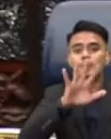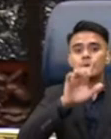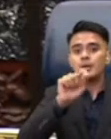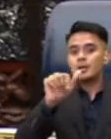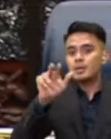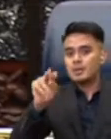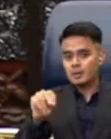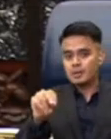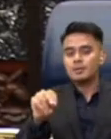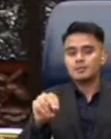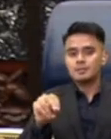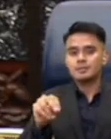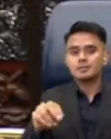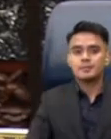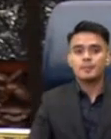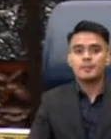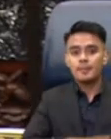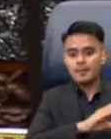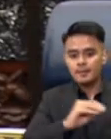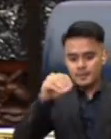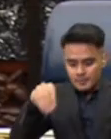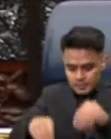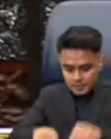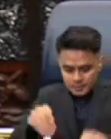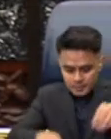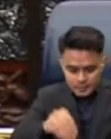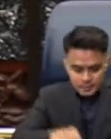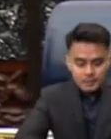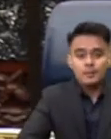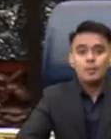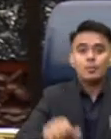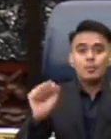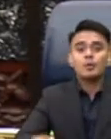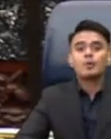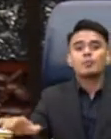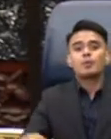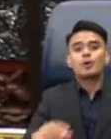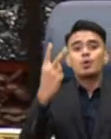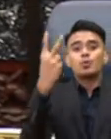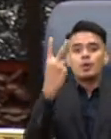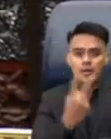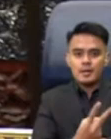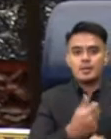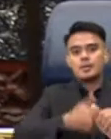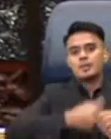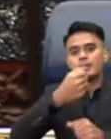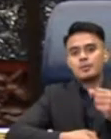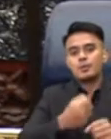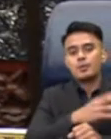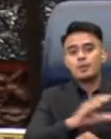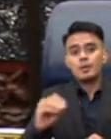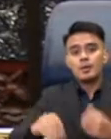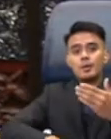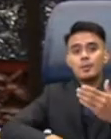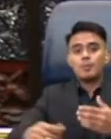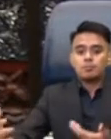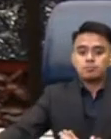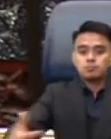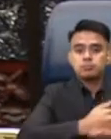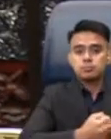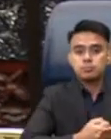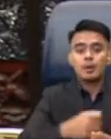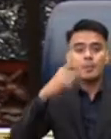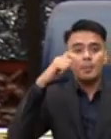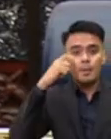hektar penanaman bawang ini boleh dilaksanakan sebanyak dua kali setahun dijangkakan pengeluaran bawang bagi